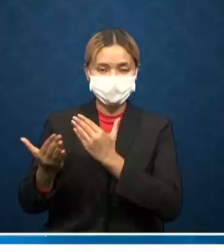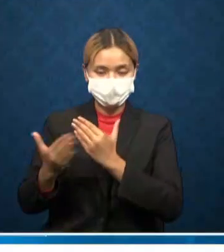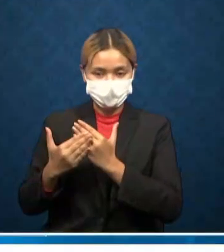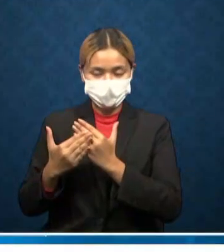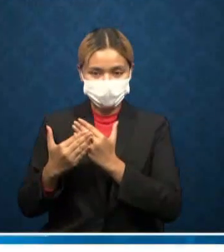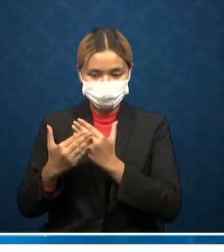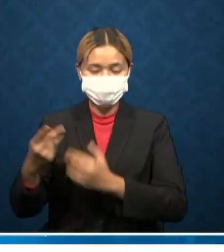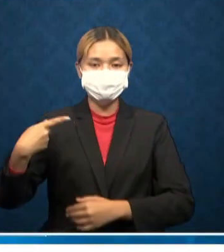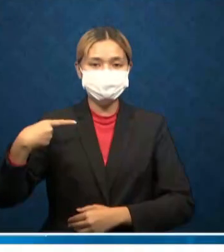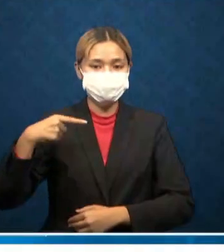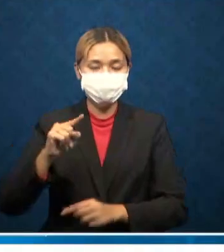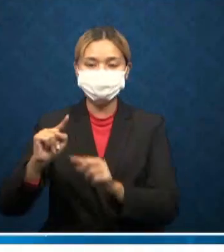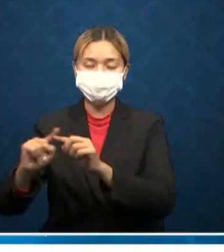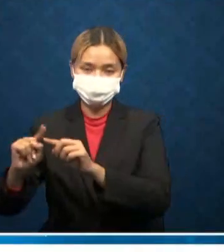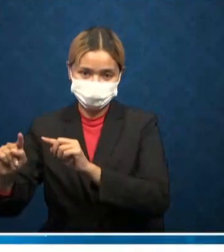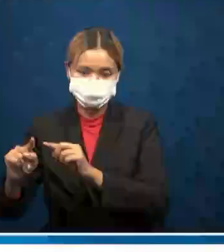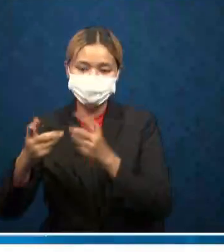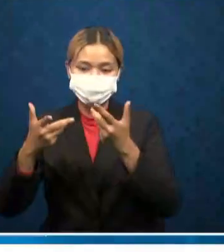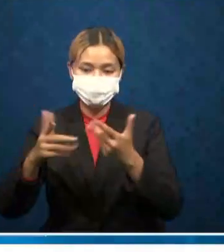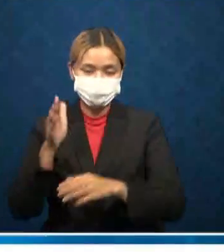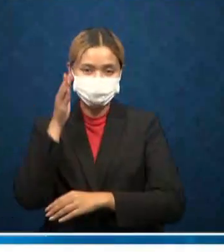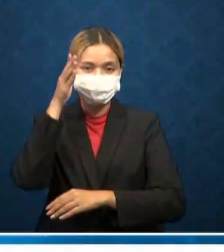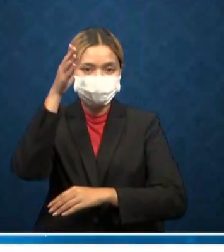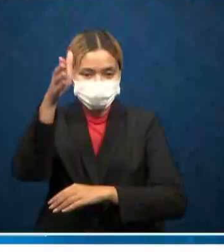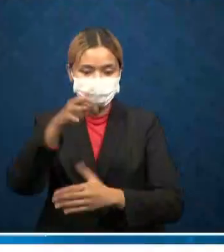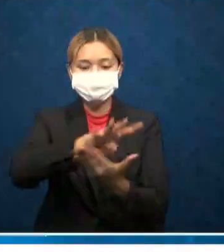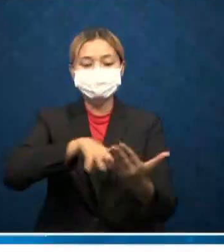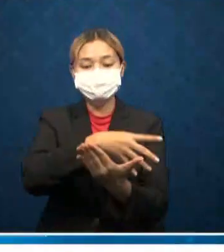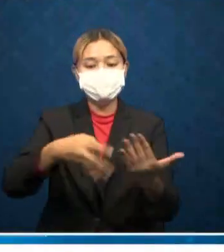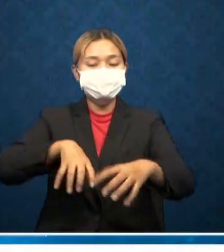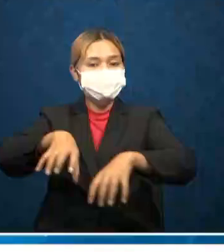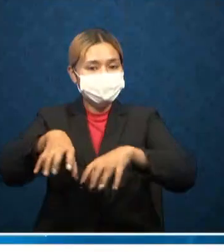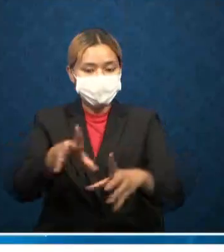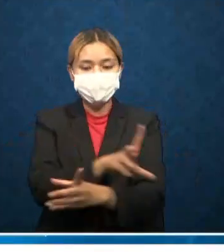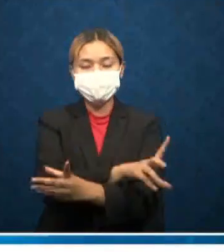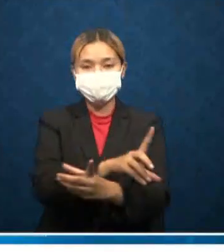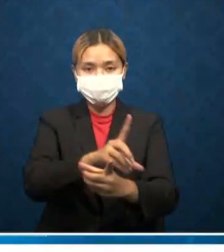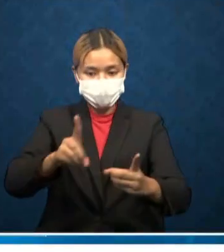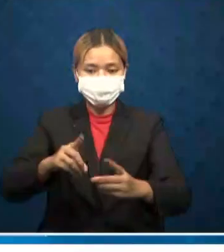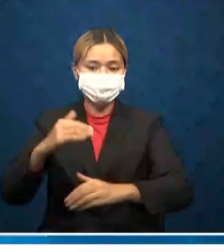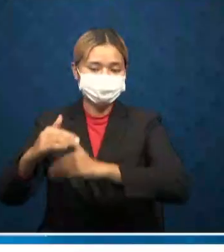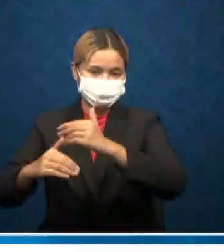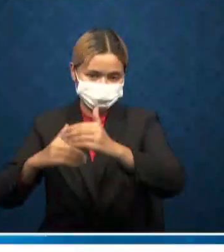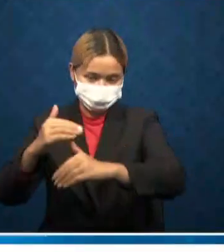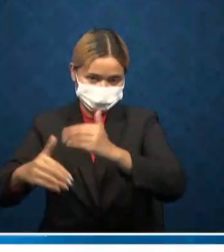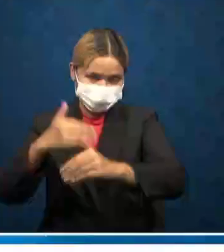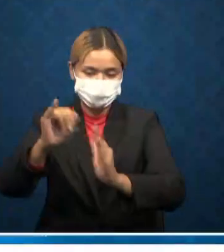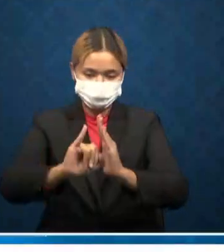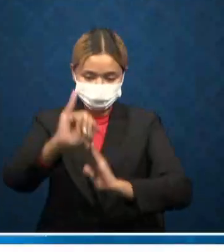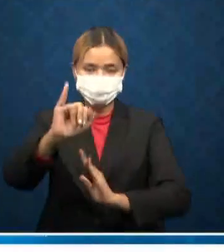แหงนใช้ประโยชน์และนำไปสู่การบริหารจัดการวัฒนธรรมได้อย่างถูกต้อง